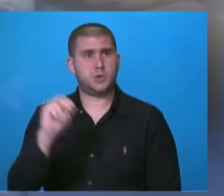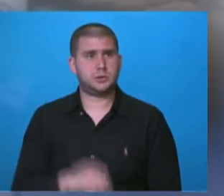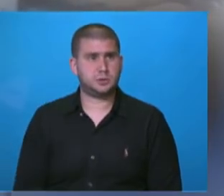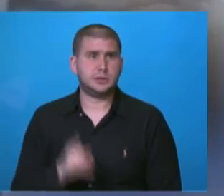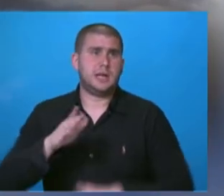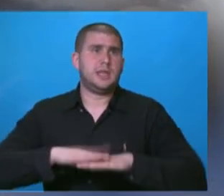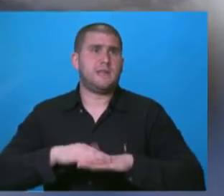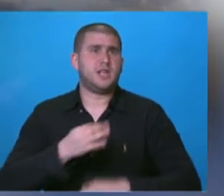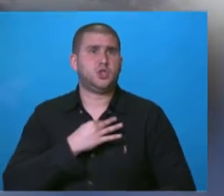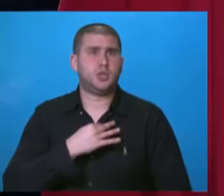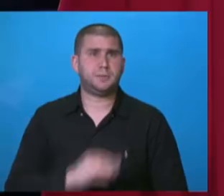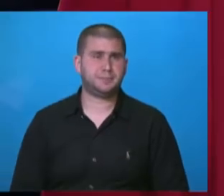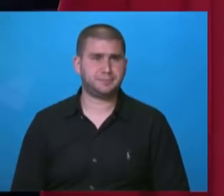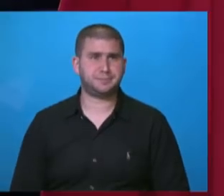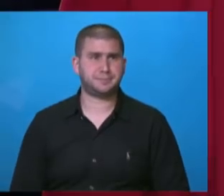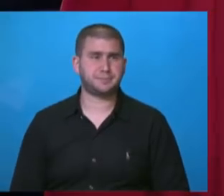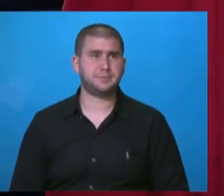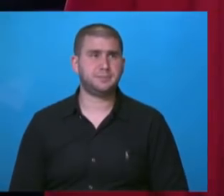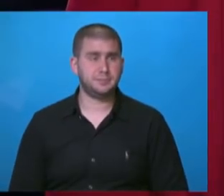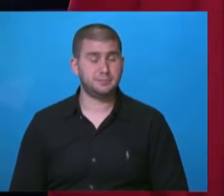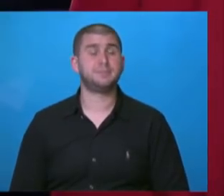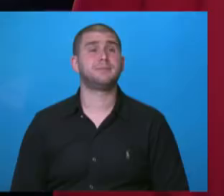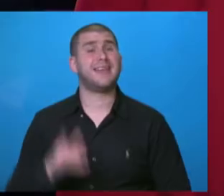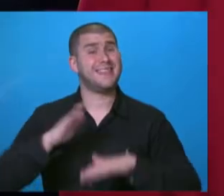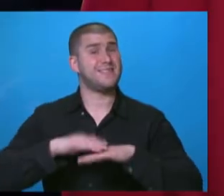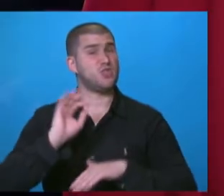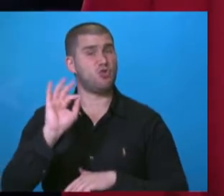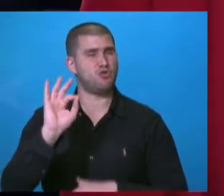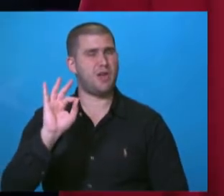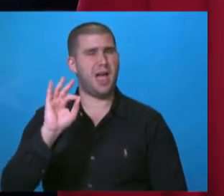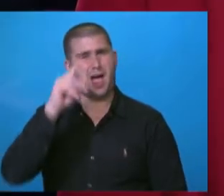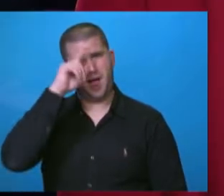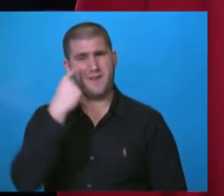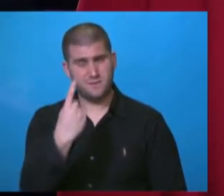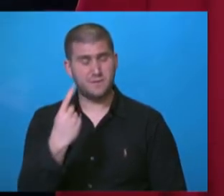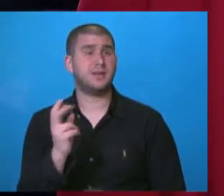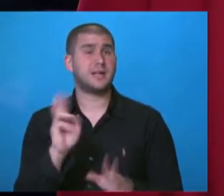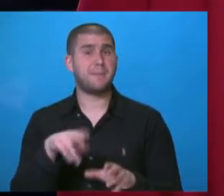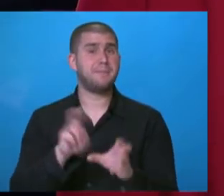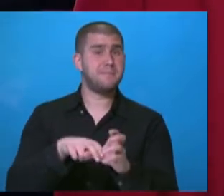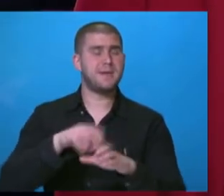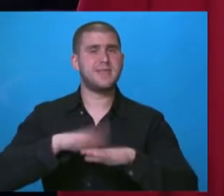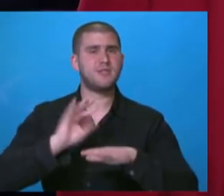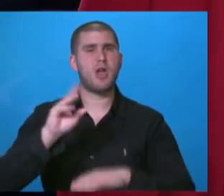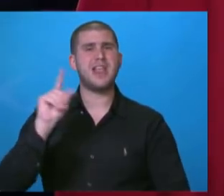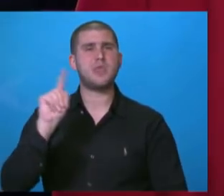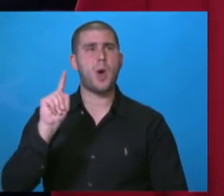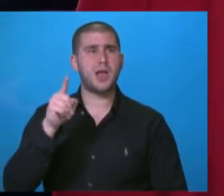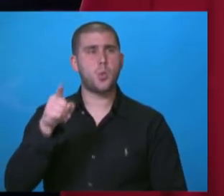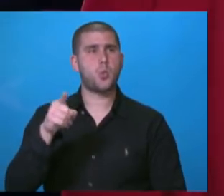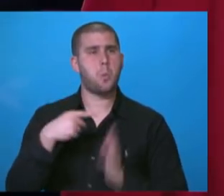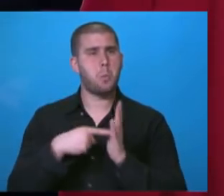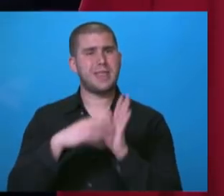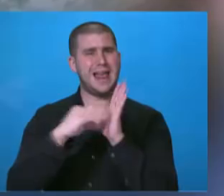mean, and that's my job. כן, ולתפקיד הזה של וייד האב מצטרף גם התפקיד של וייד שהוא מודל